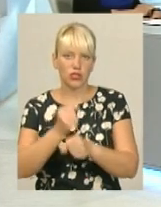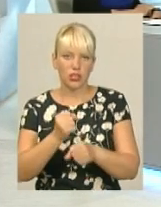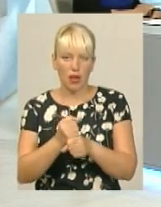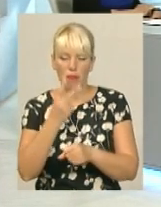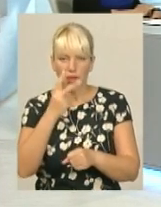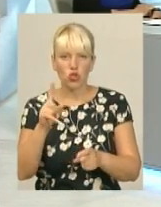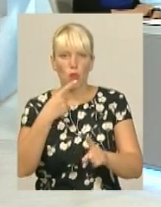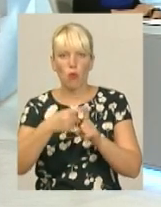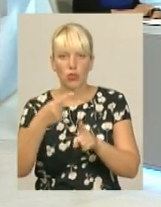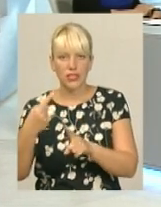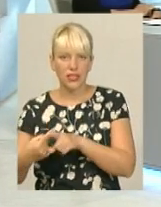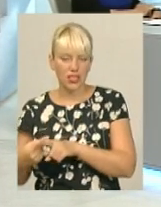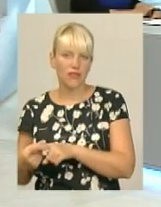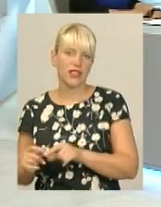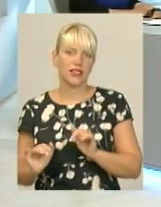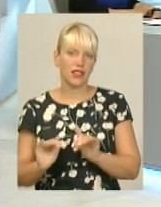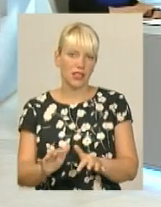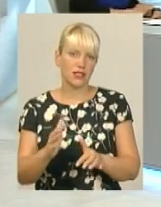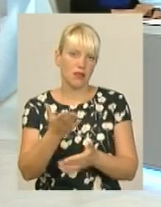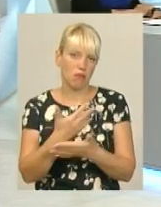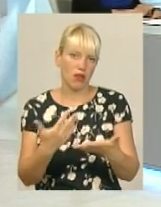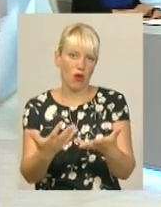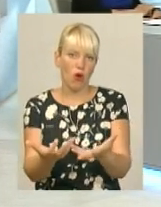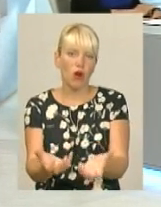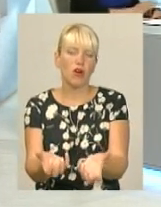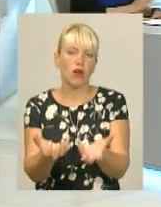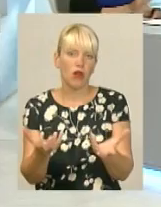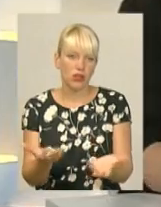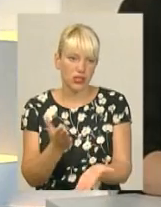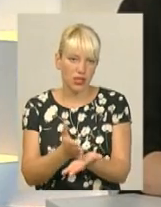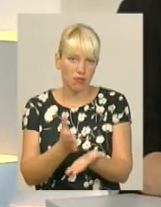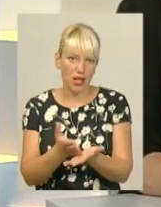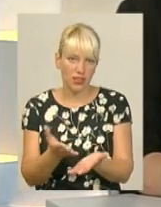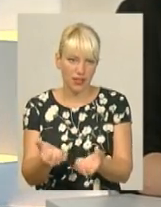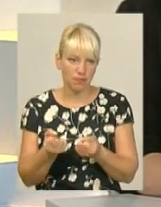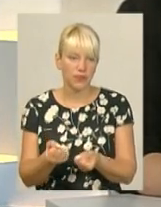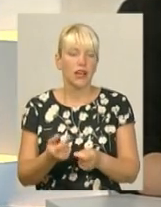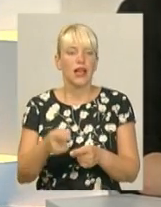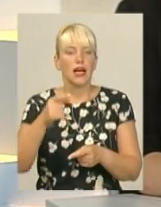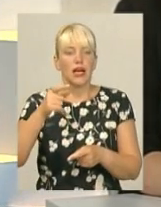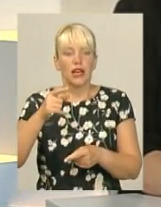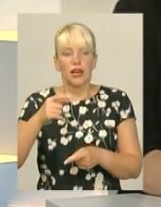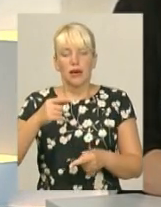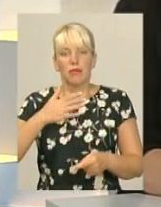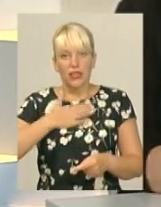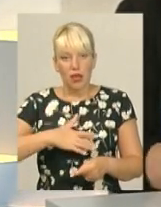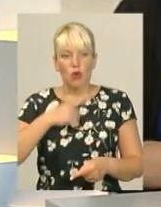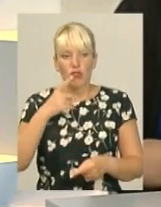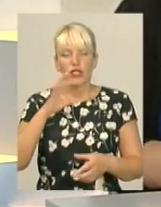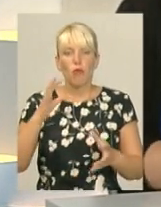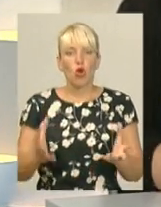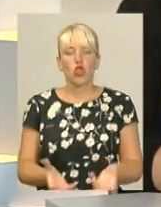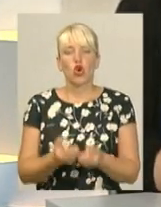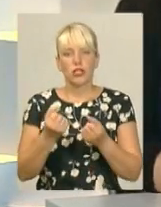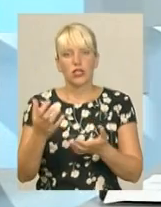позитивні тенденції сьогодні ми отримали. Дякую. Завжди приємно говорити про досягнення. Давайте поговоримо